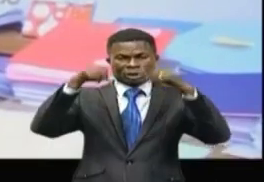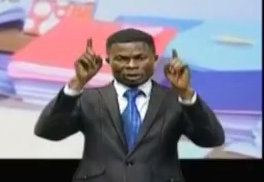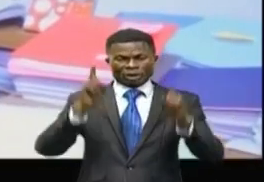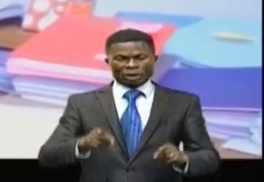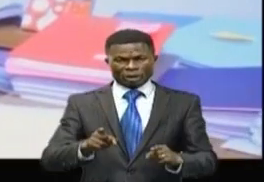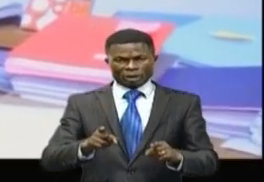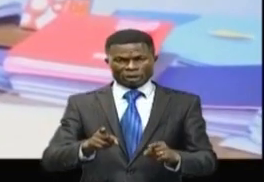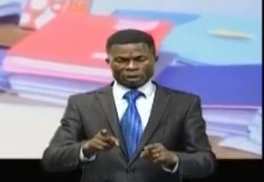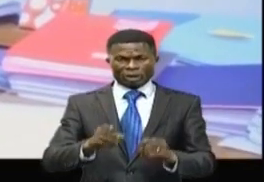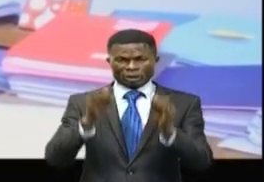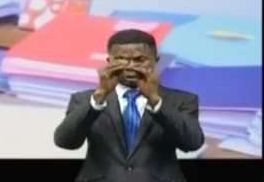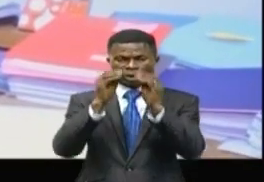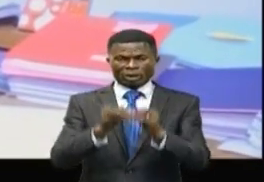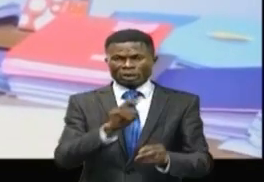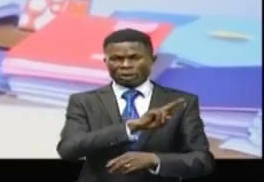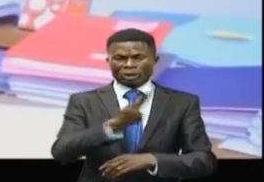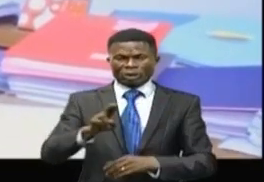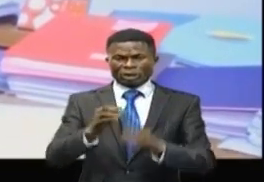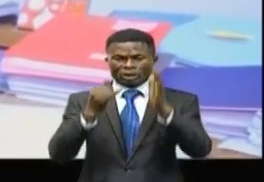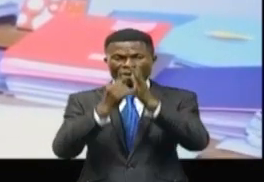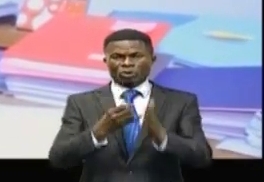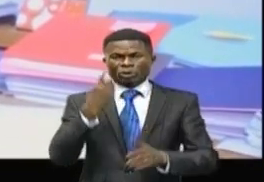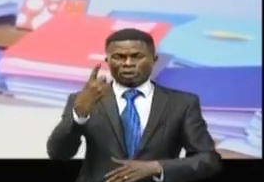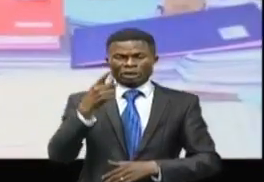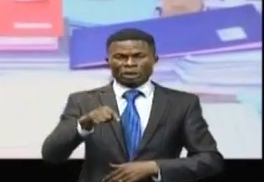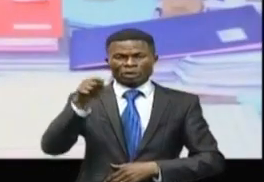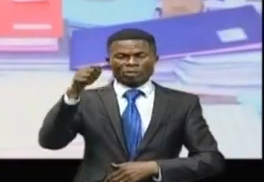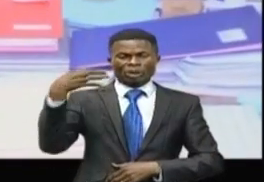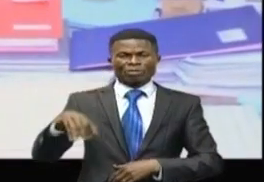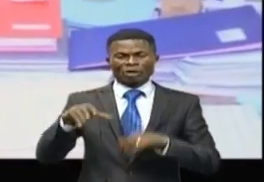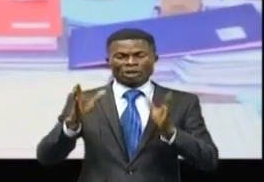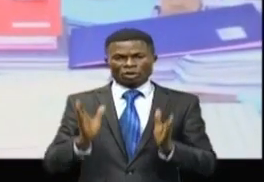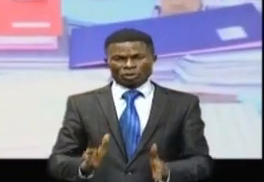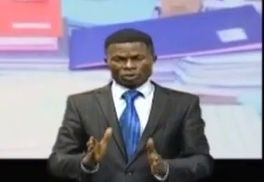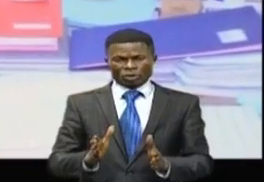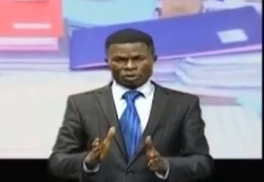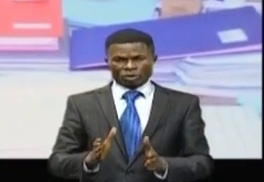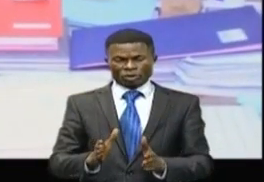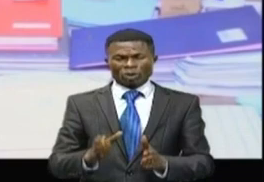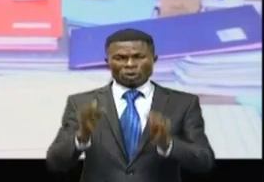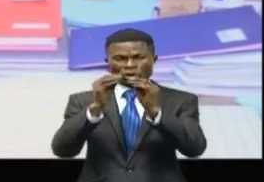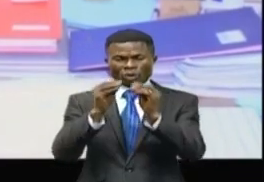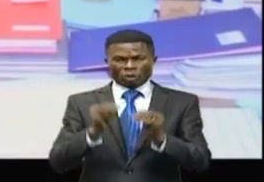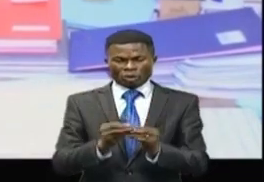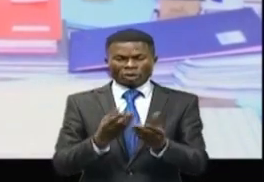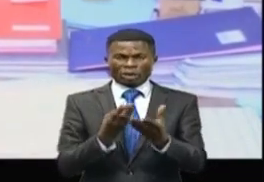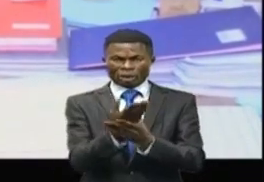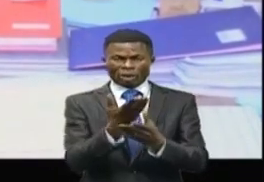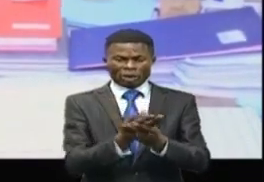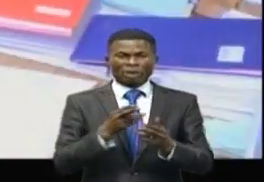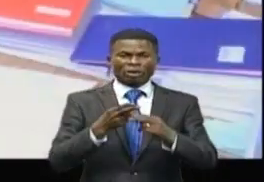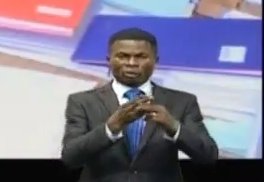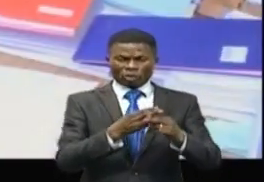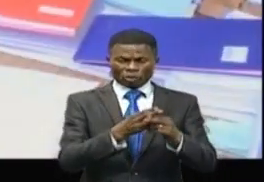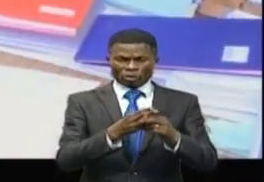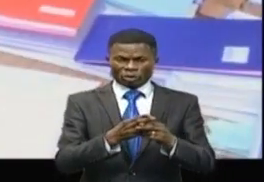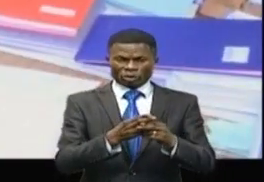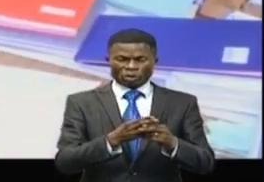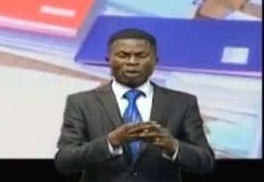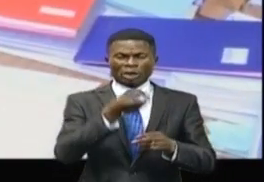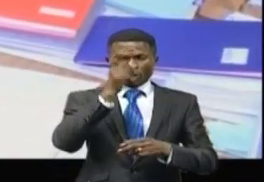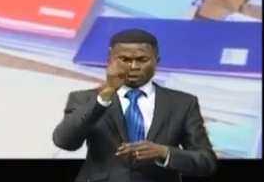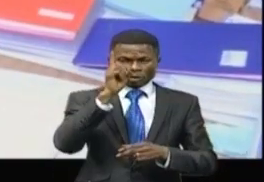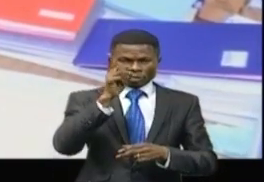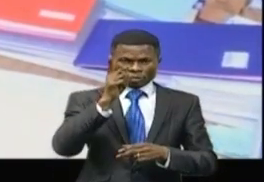se sont chiffrées à 2161 milliards de francs congolais elles ont ouvert d'abord les dépenses sécuritaires et groupe est principalement